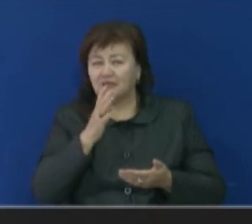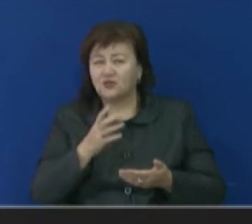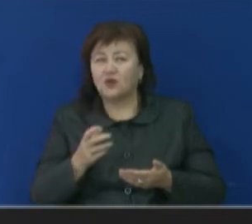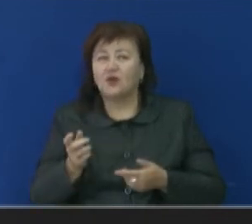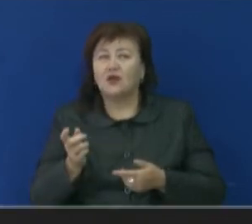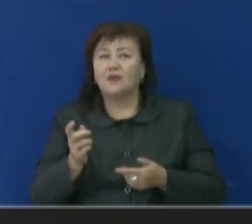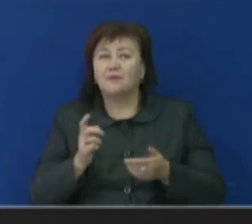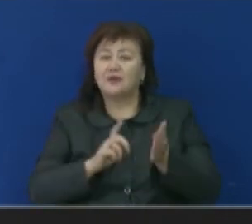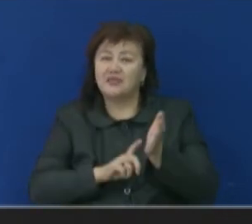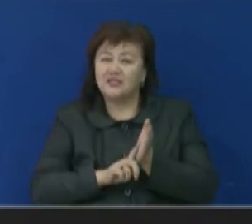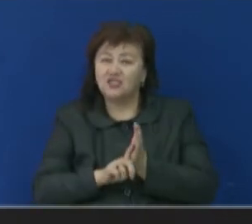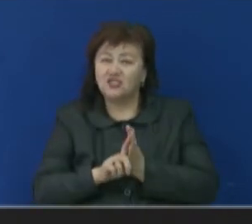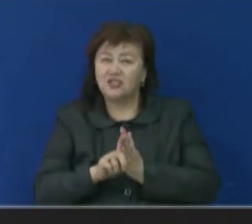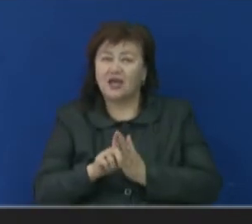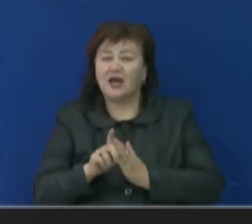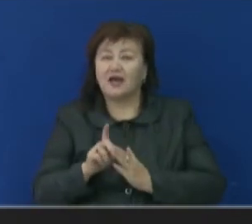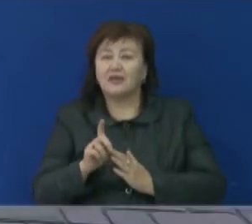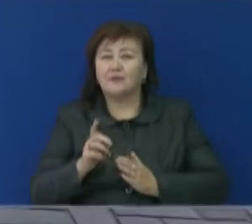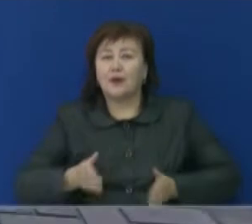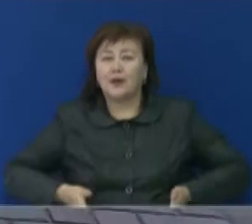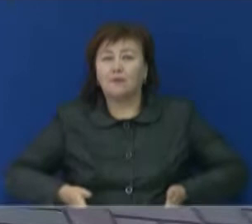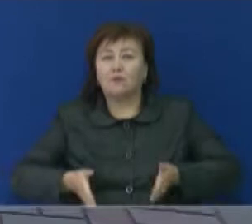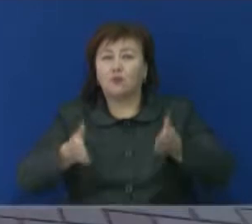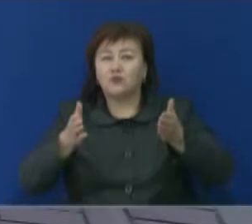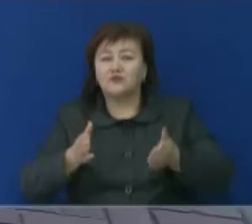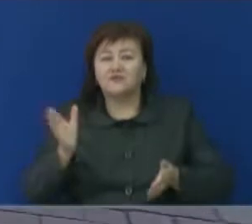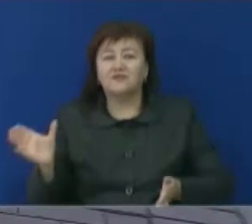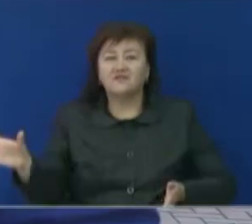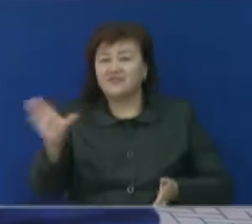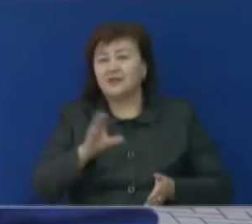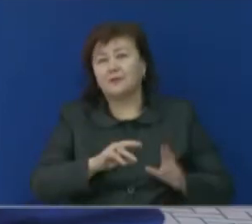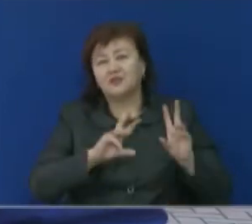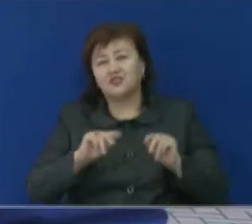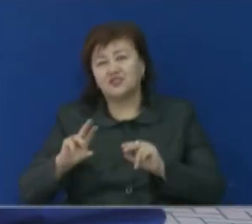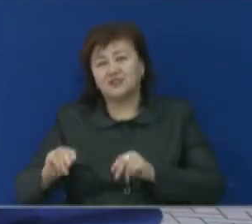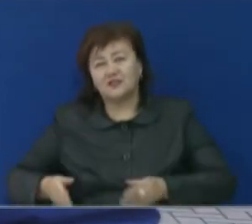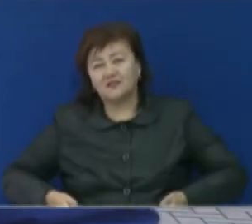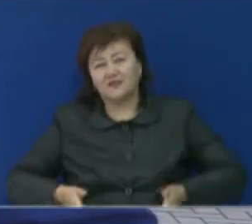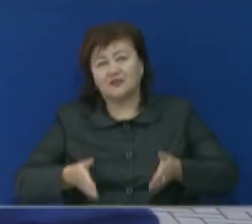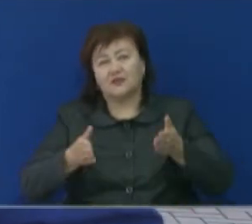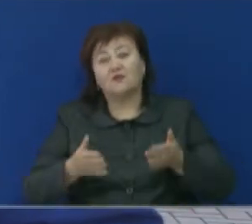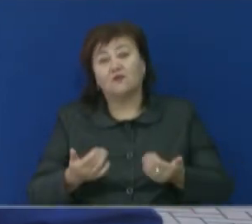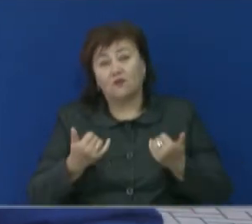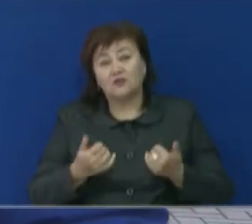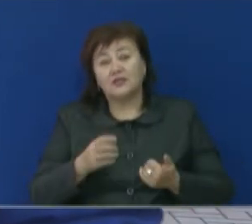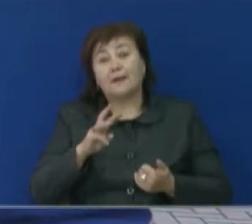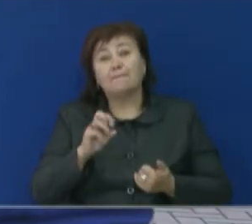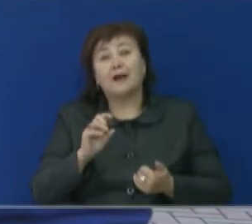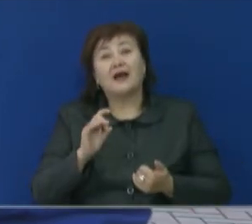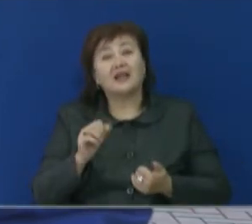біз старт алып отырмыз. Жолдарыңыз болсын. Бүгінгі бұл ультрамарафон бір ерекшелігі